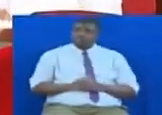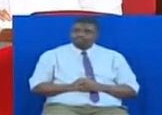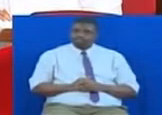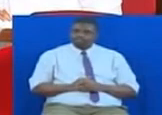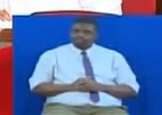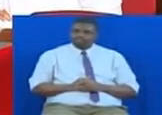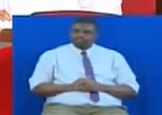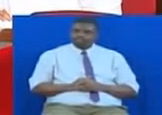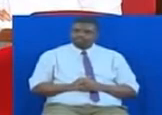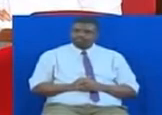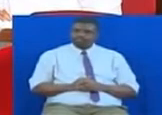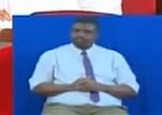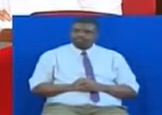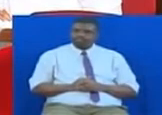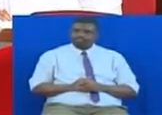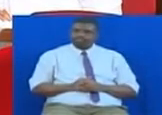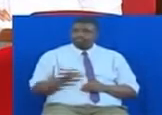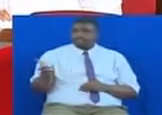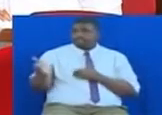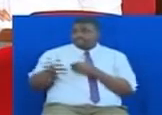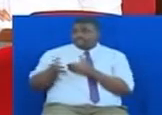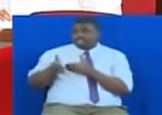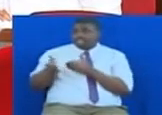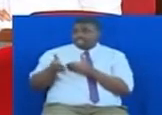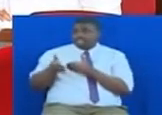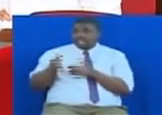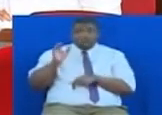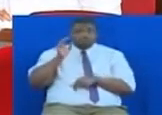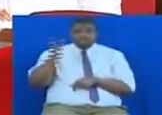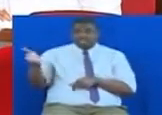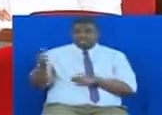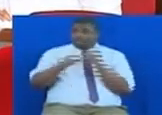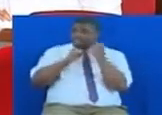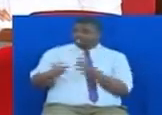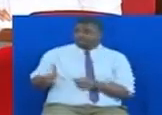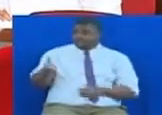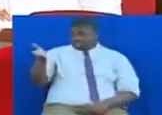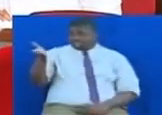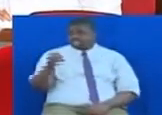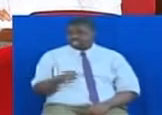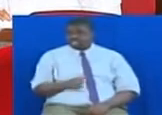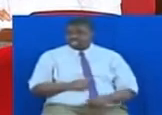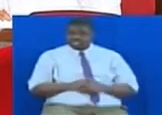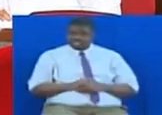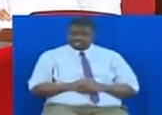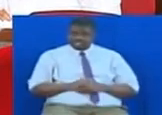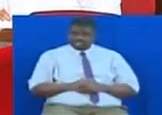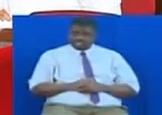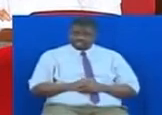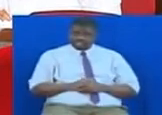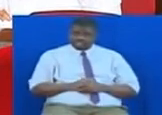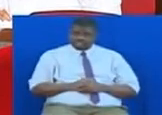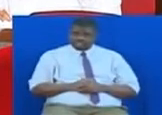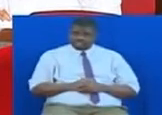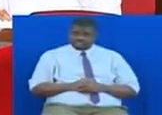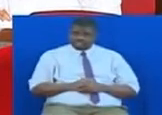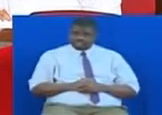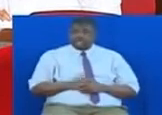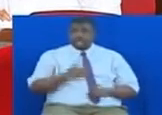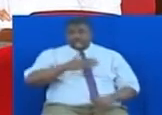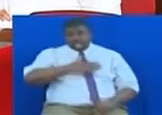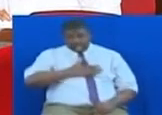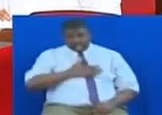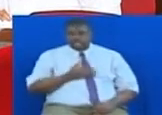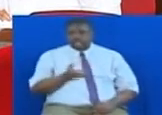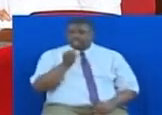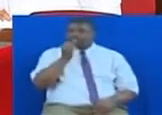Haya. Hata majirani hawakuwasikia hao majambazi. Asante sana mheshimiwa speaker, taarifa